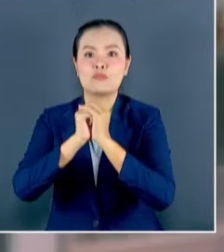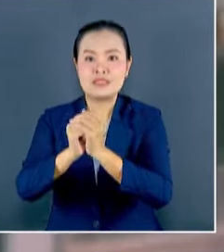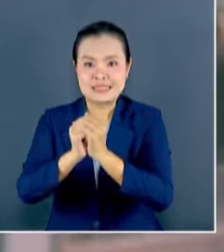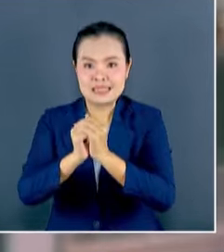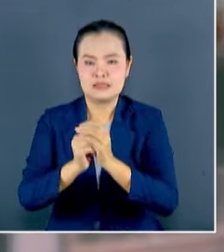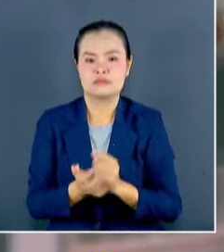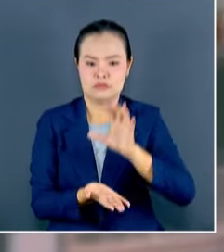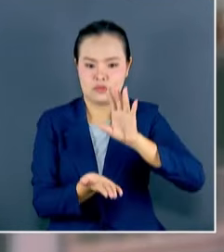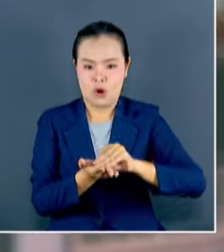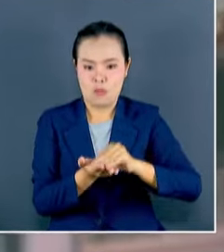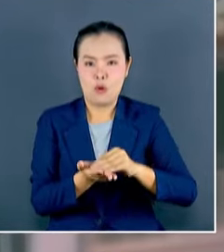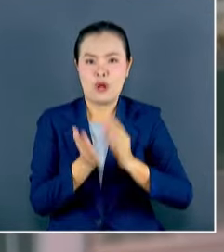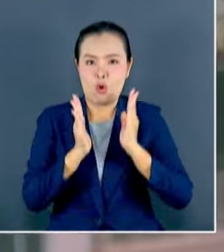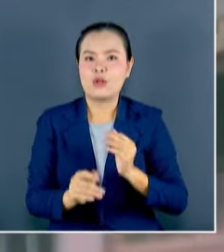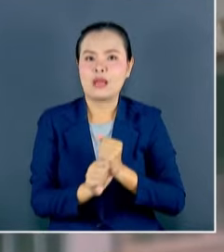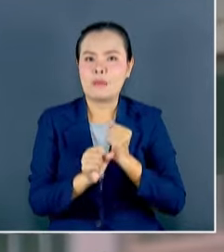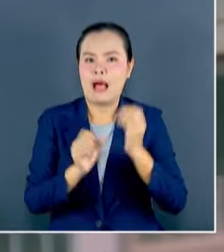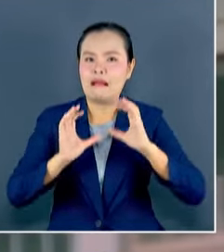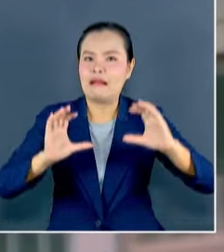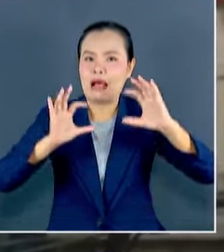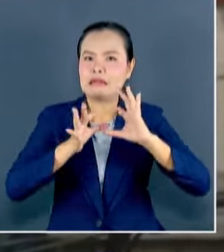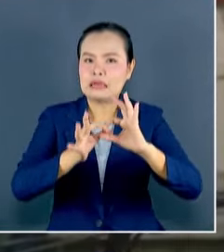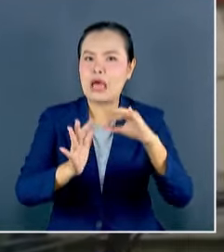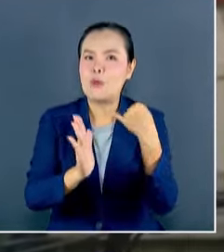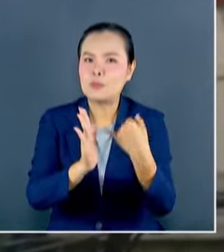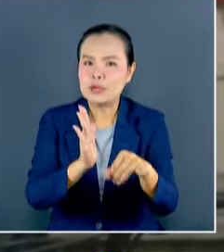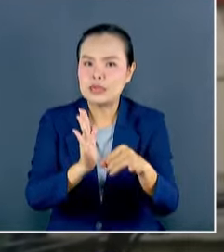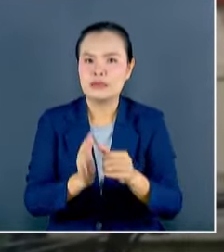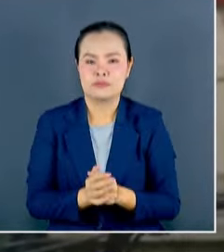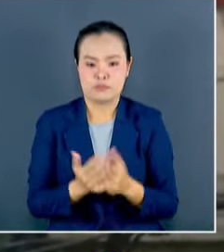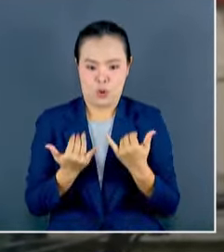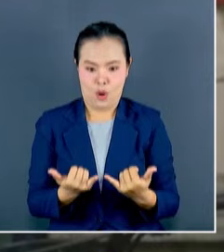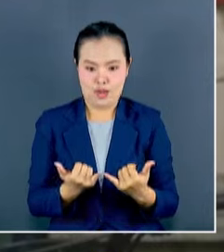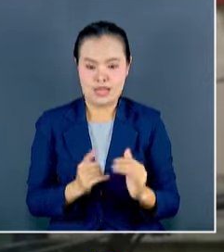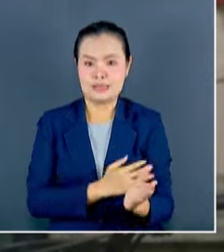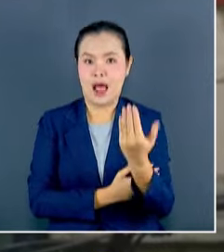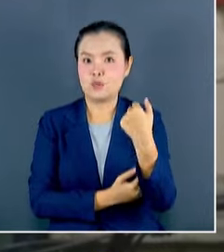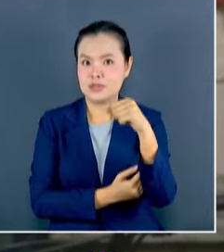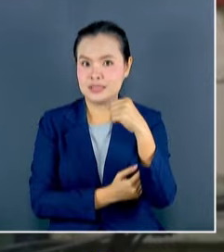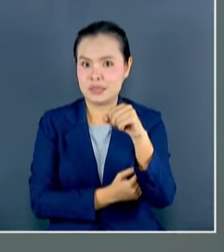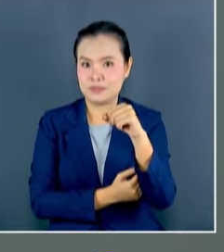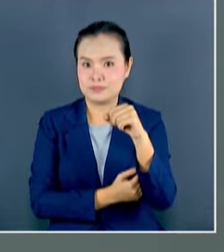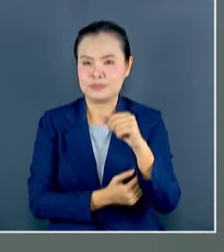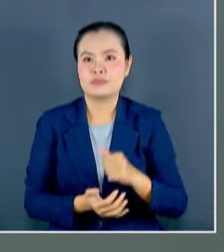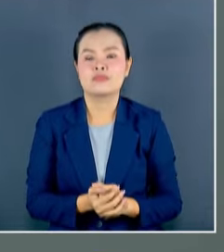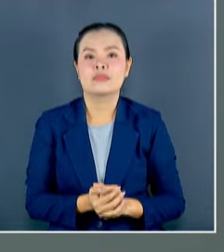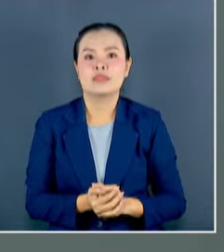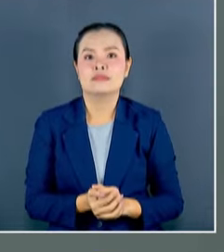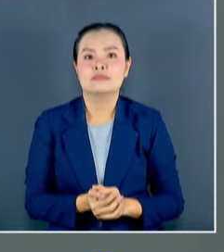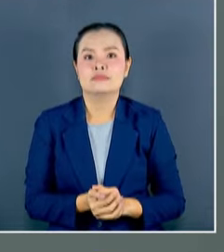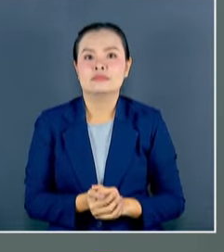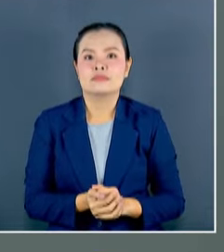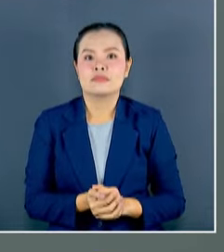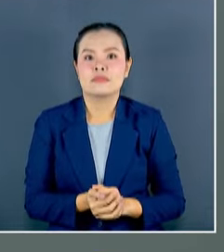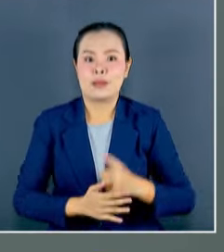มีรายงานค่ะว่าพบเจ้าหน้าที่รัฐเกี่ยวข้องด้วยซึ่งมีรายงานว่าวันนี้10โมงตรงคุณเฉลิมชัย